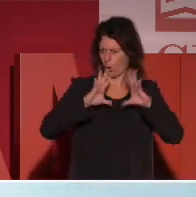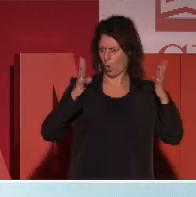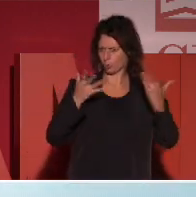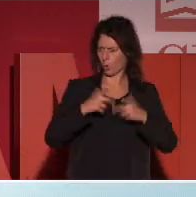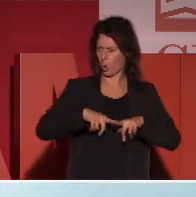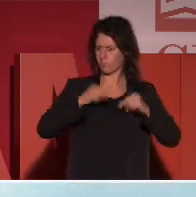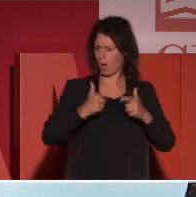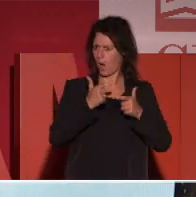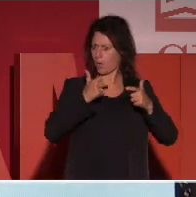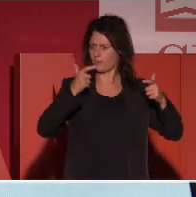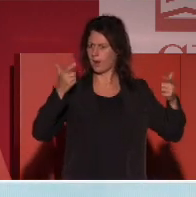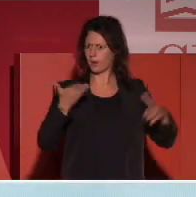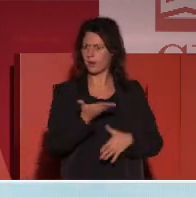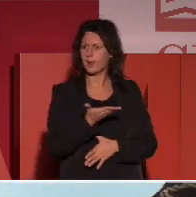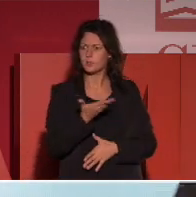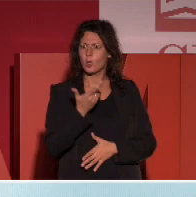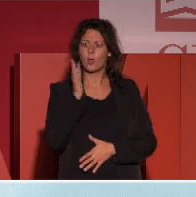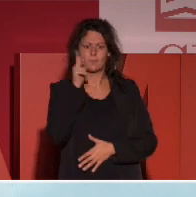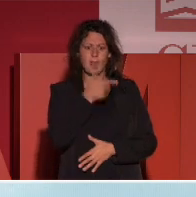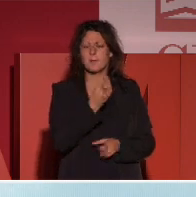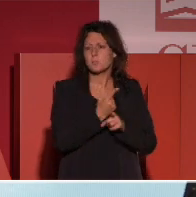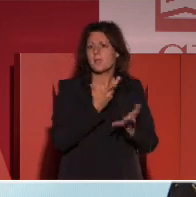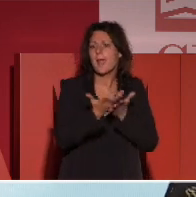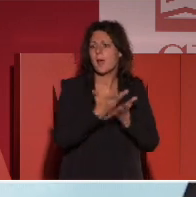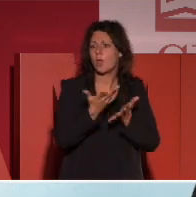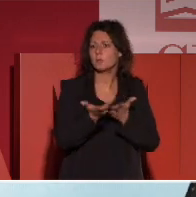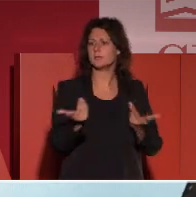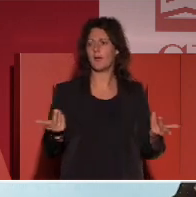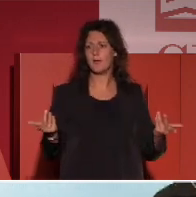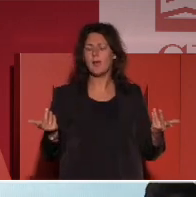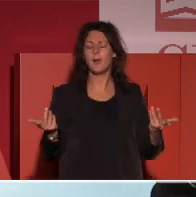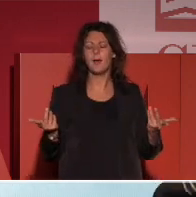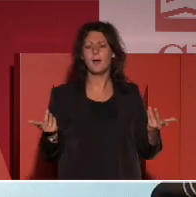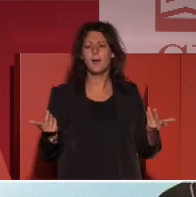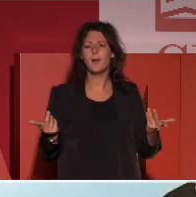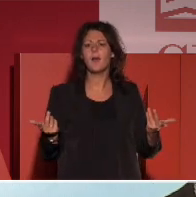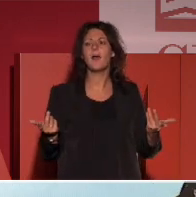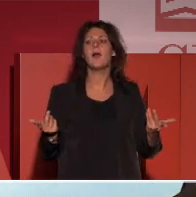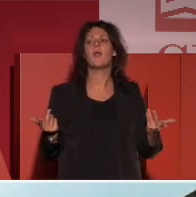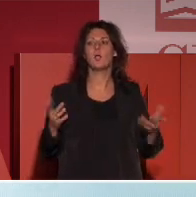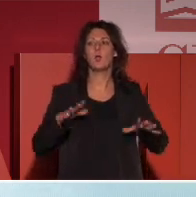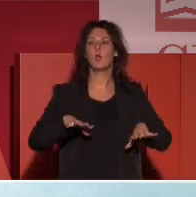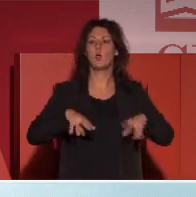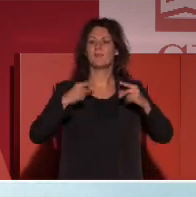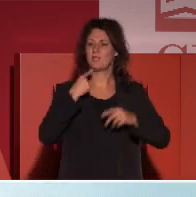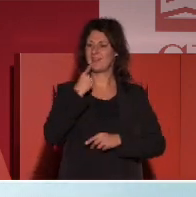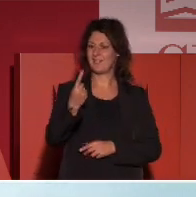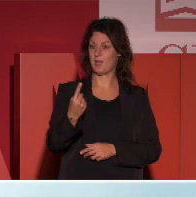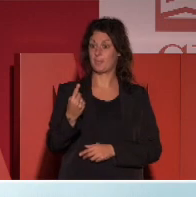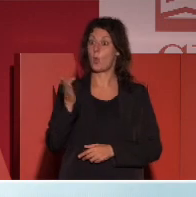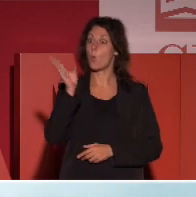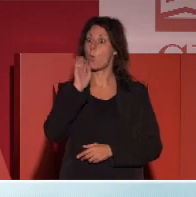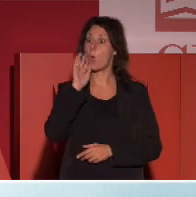bisogno di essere raccontata insomma c'era bisogno di renderne e atto è nata credo la frase dietro ogni grande uomo c'è